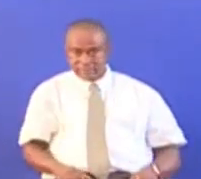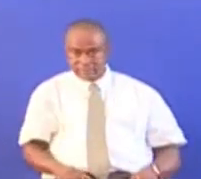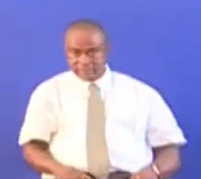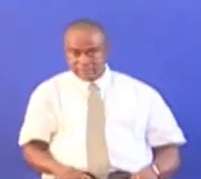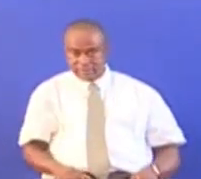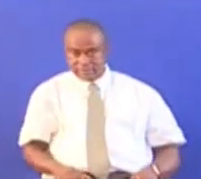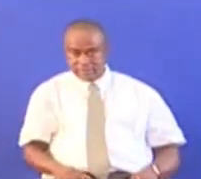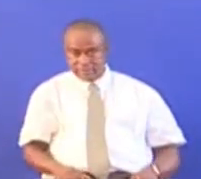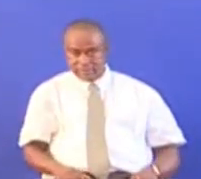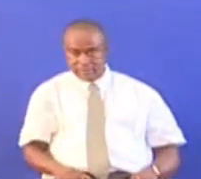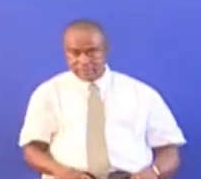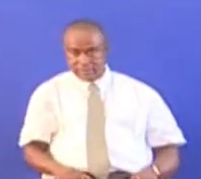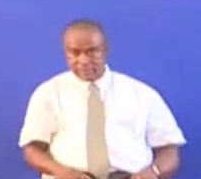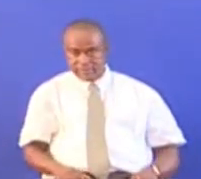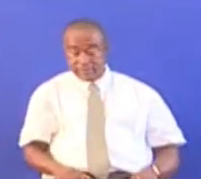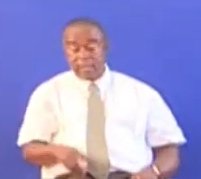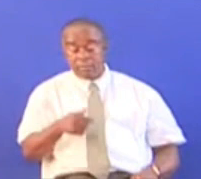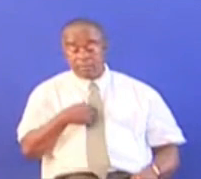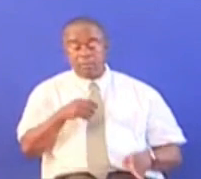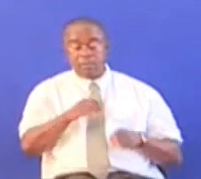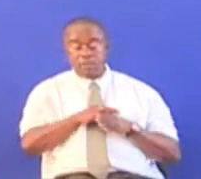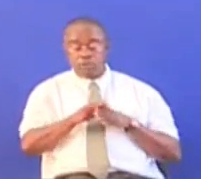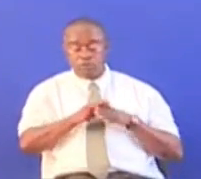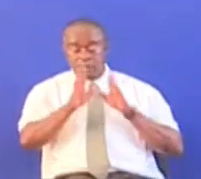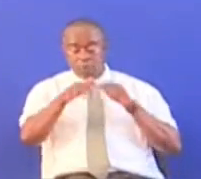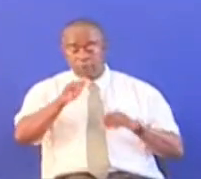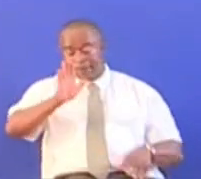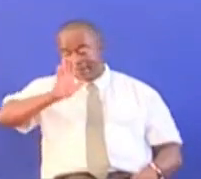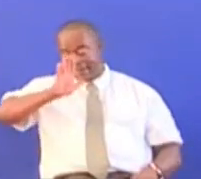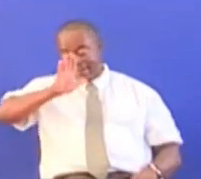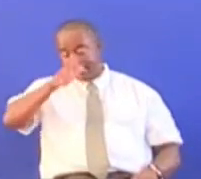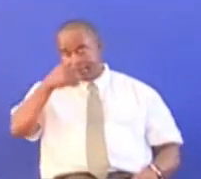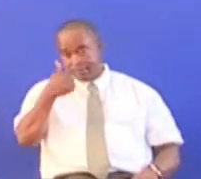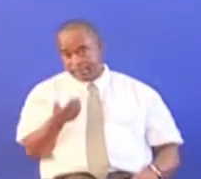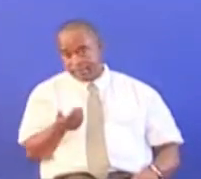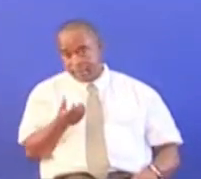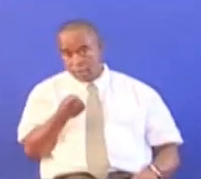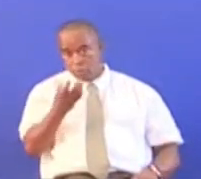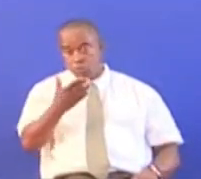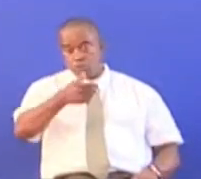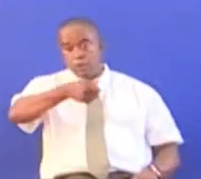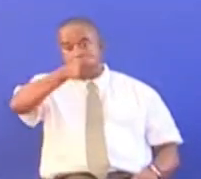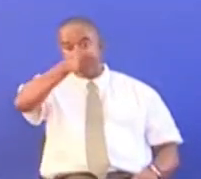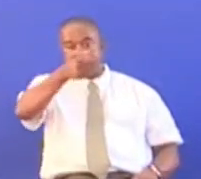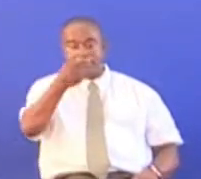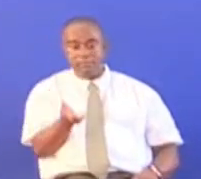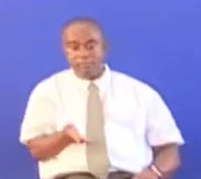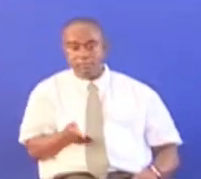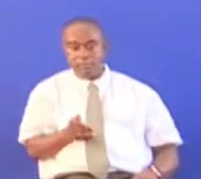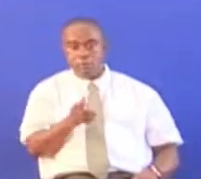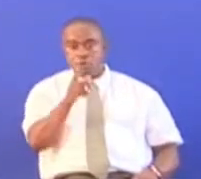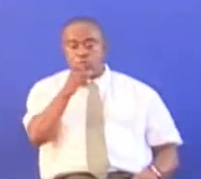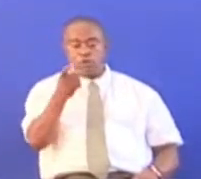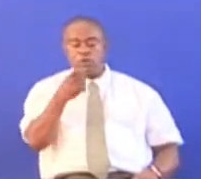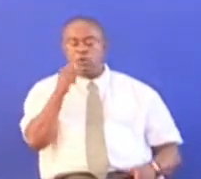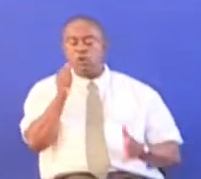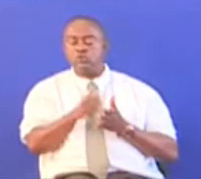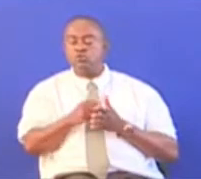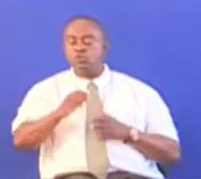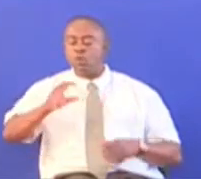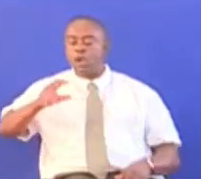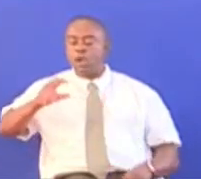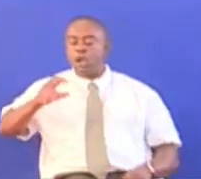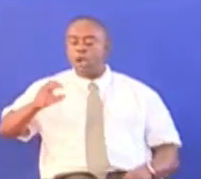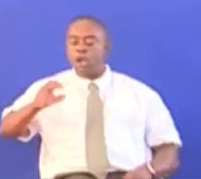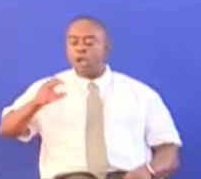mimi nitumie bunge lako tukufu mheshimiwa mwenyekiti kutoa salamu kwa wale ambao ni wadaiwa sugu wa COSOTA. Kama